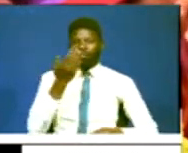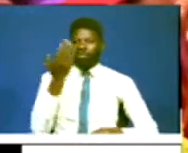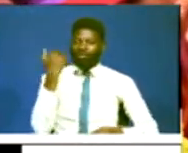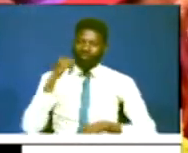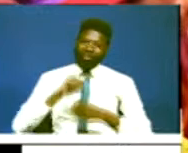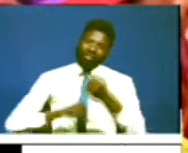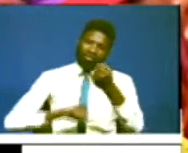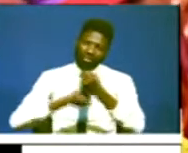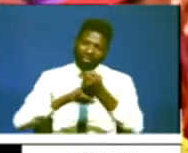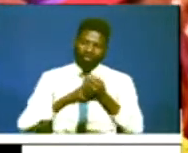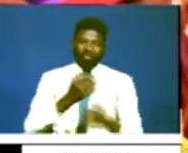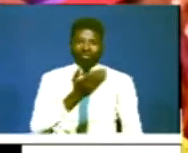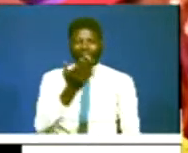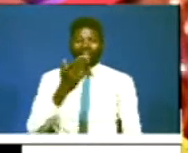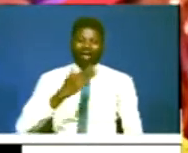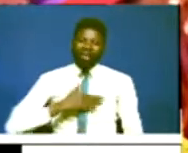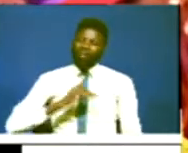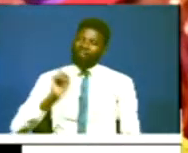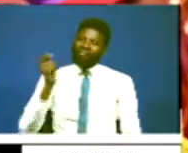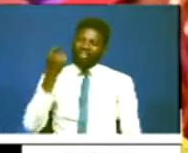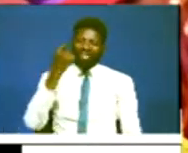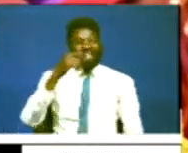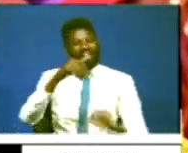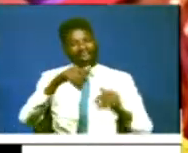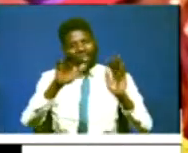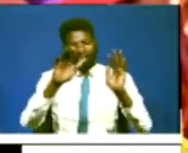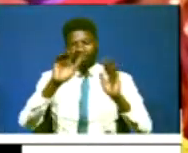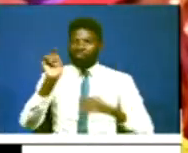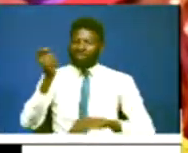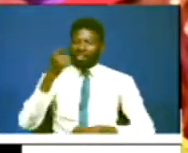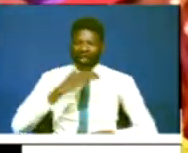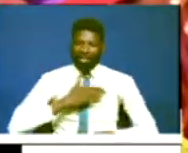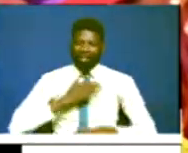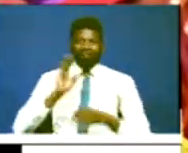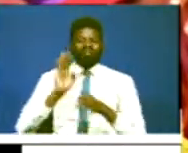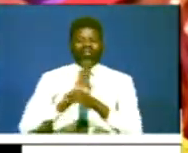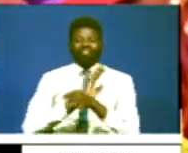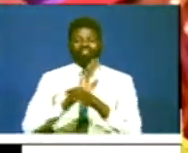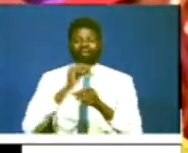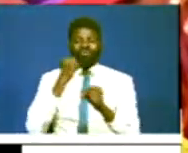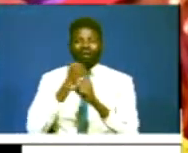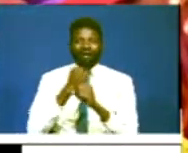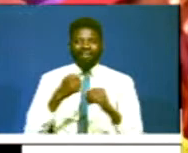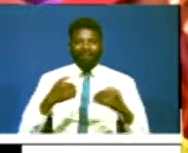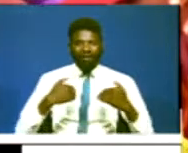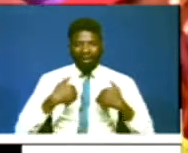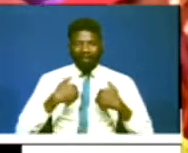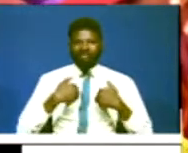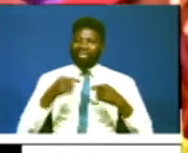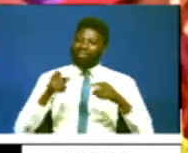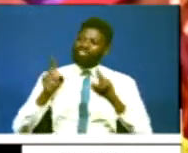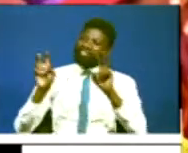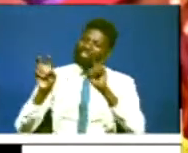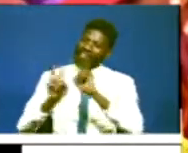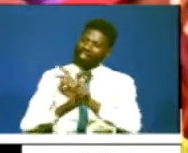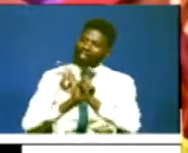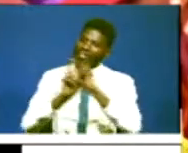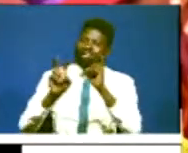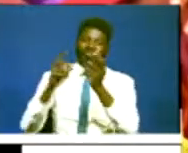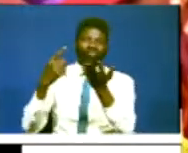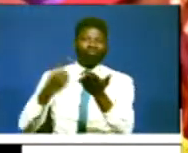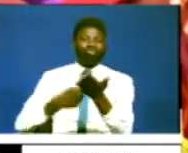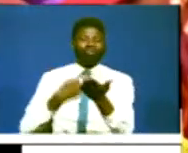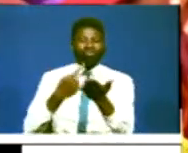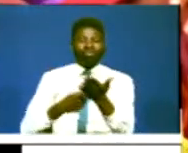wetu. The president is busy, he has work to do. Wewe umeenda umetafuta mzungu pale naitwa